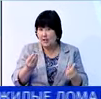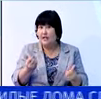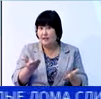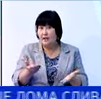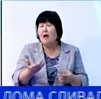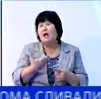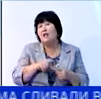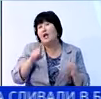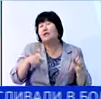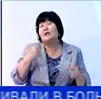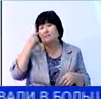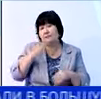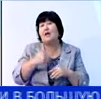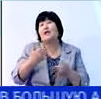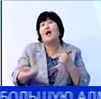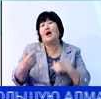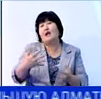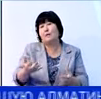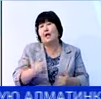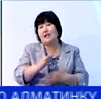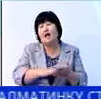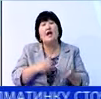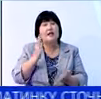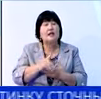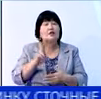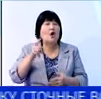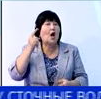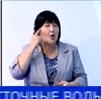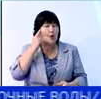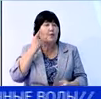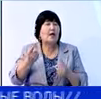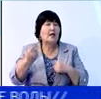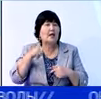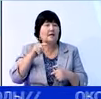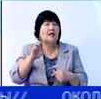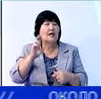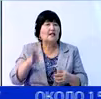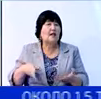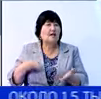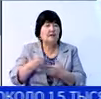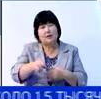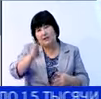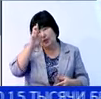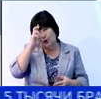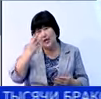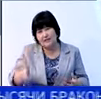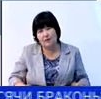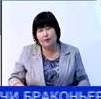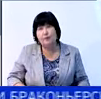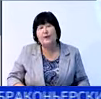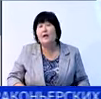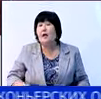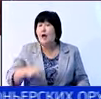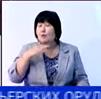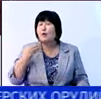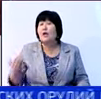АСП. Некоторые сознаются и забирают заявление. Есть и те, кто одумывается и возвращает социальные выплаты государству. Немало